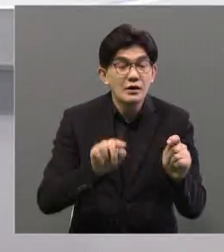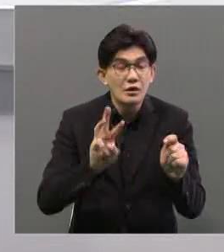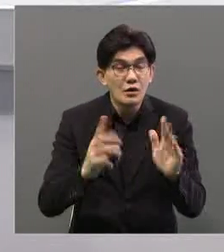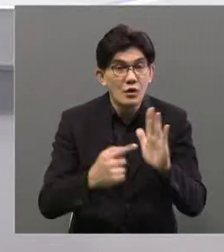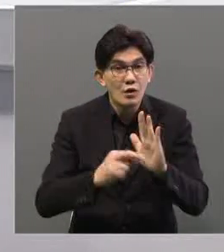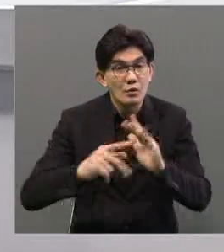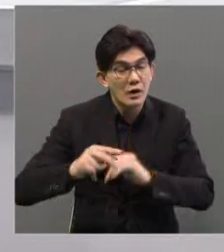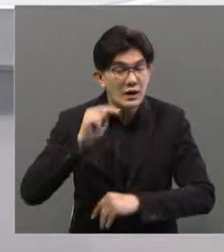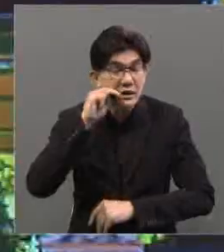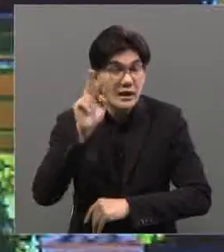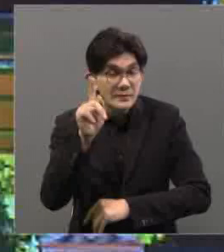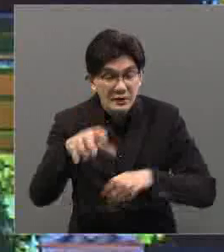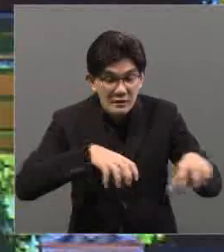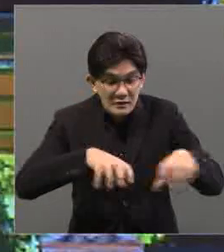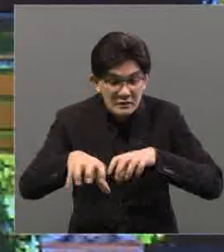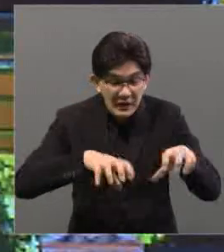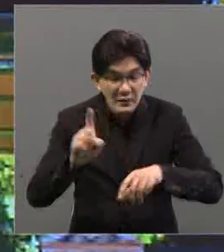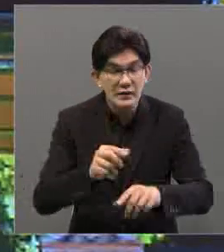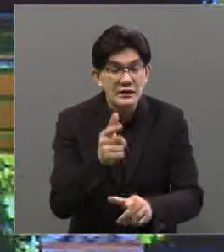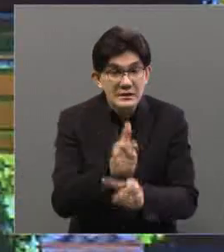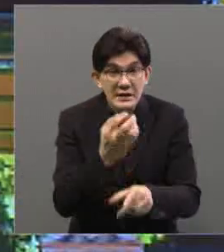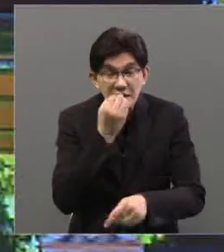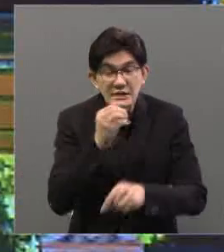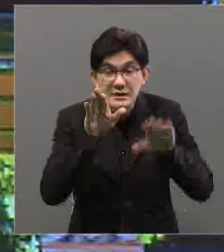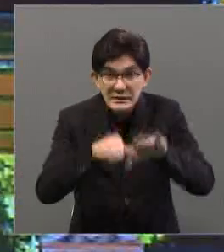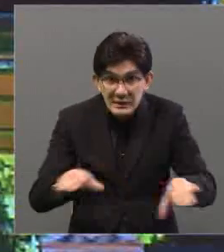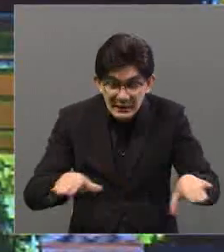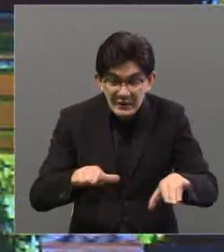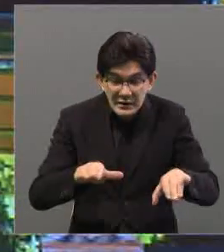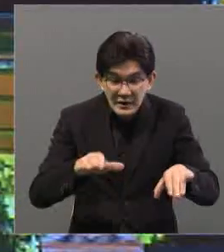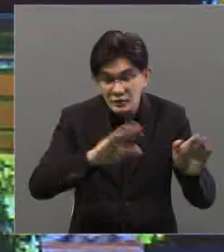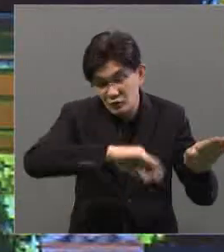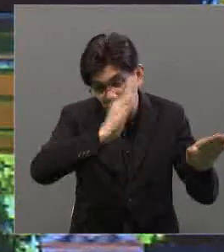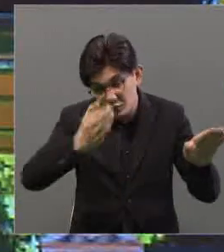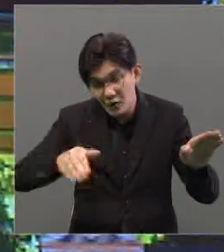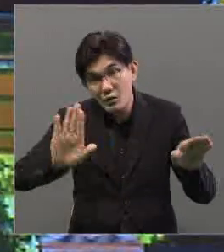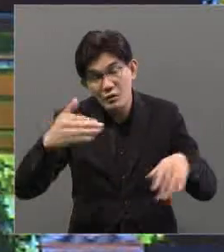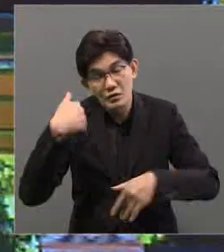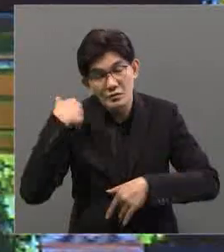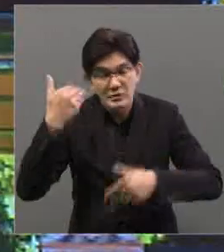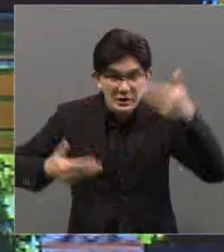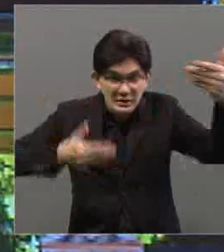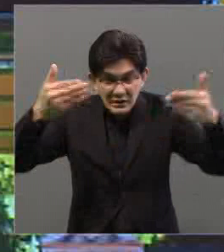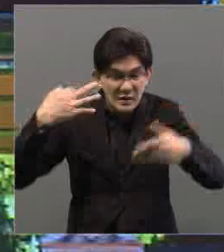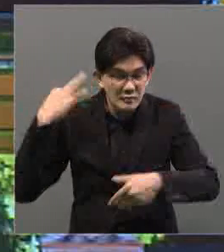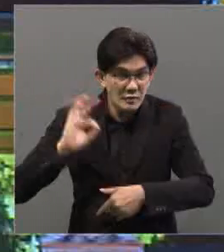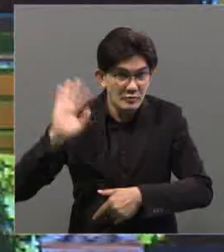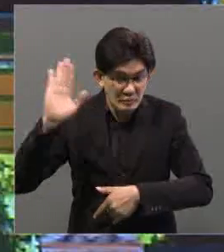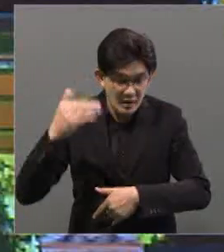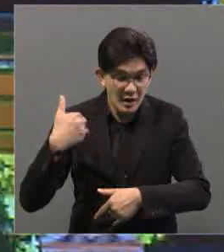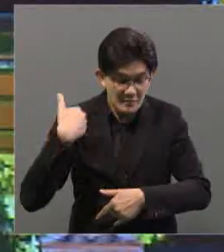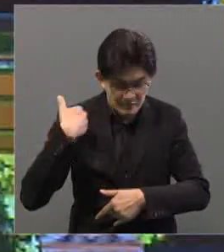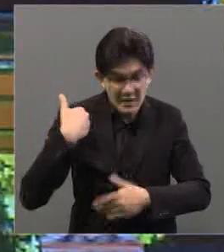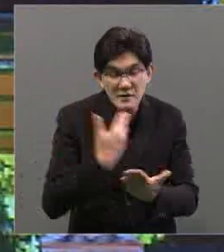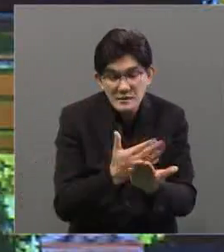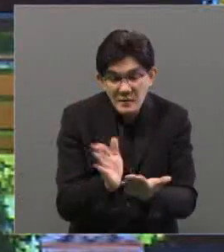สีมานะครับเขาได้เป็นจัดเป็นกิจกรรมเลี้ยงอาหารให้กับเด็กๆในหุบเขาสแกรราดนะครับภายใต้กิจกรรมจิตอาสามีแล้ว